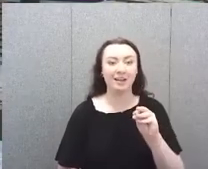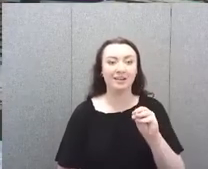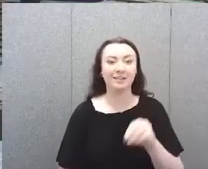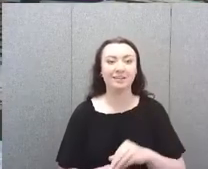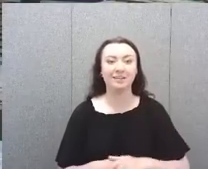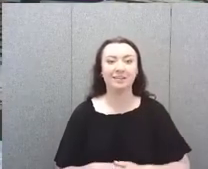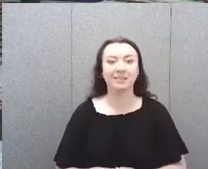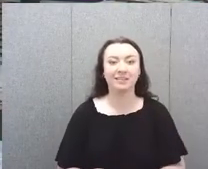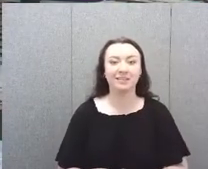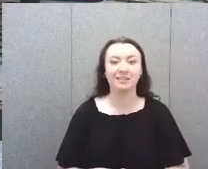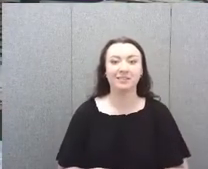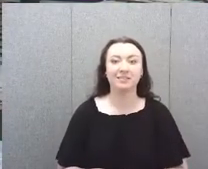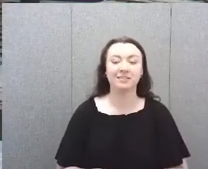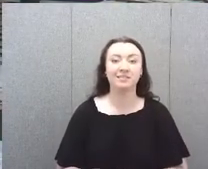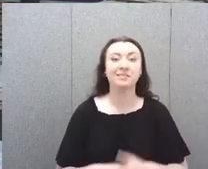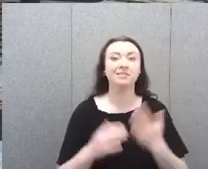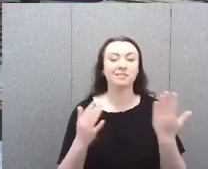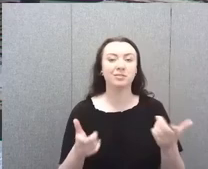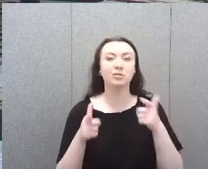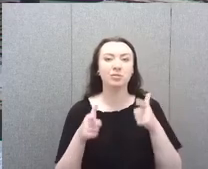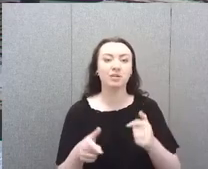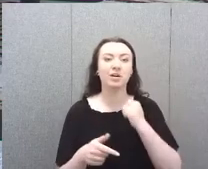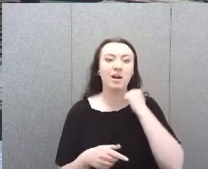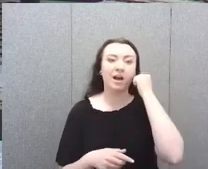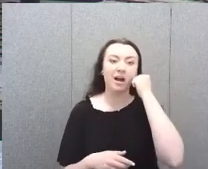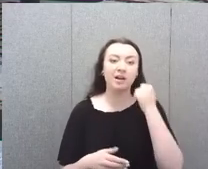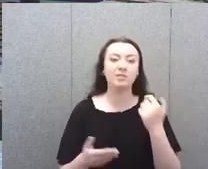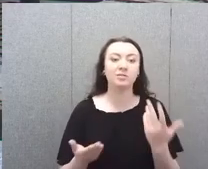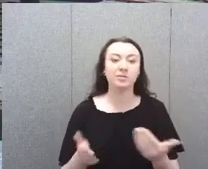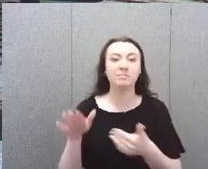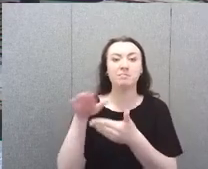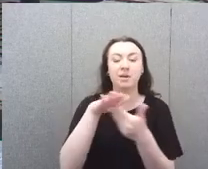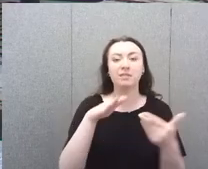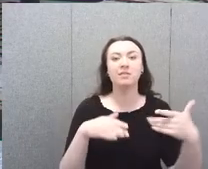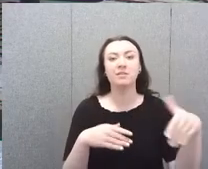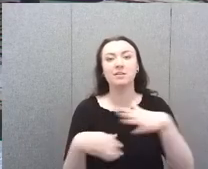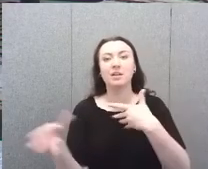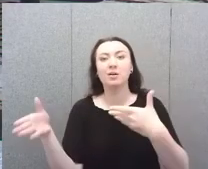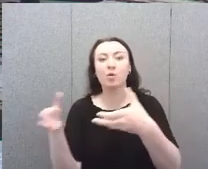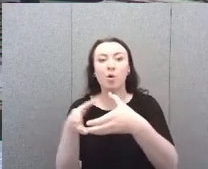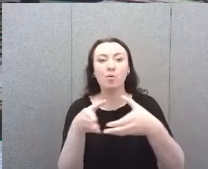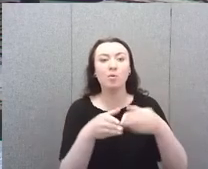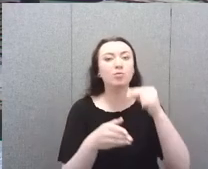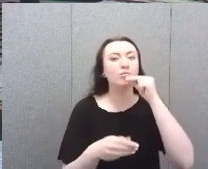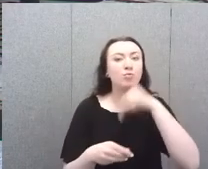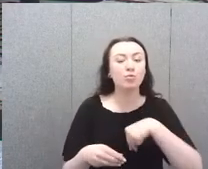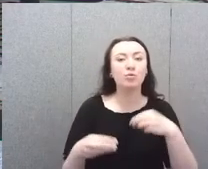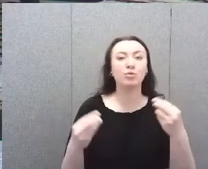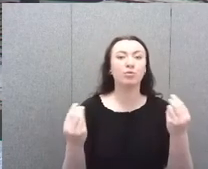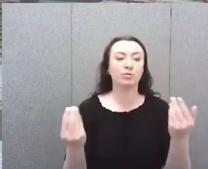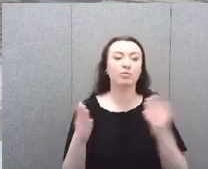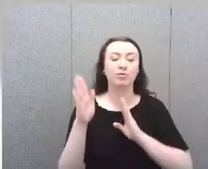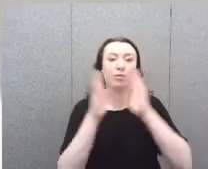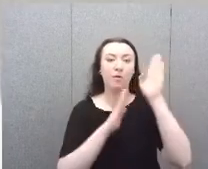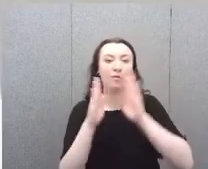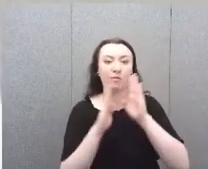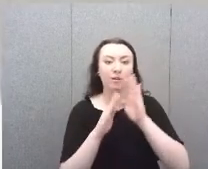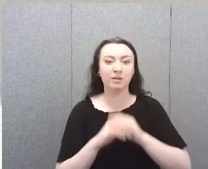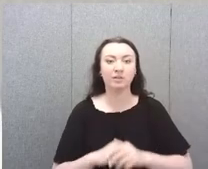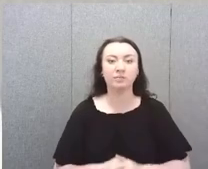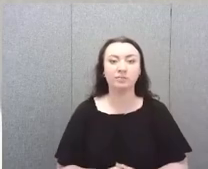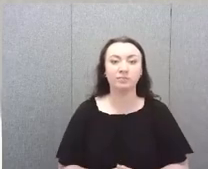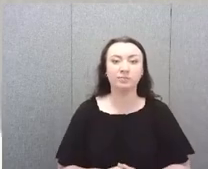Ругиля, сегодня ты у меня, для меня модель, пример, и спасибо за